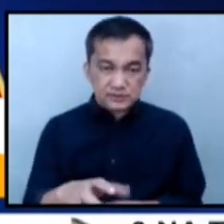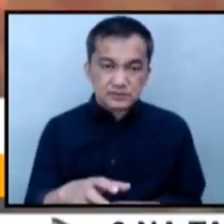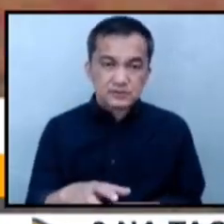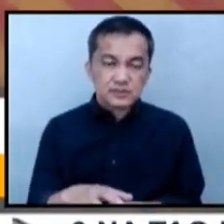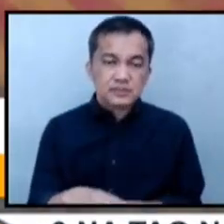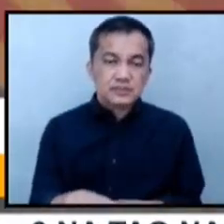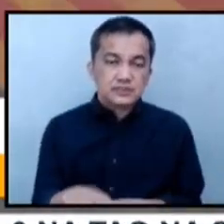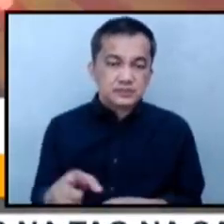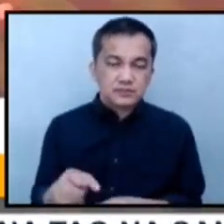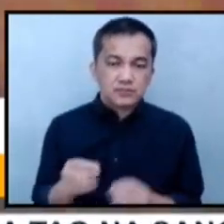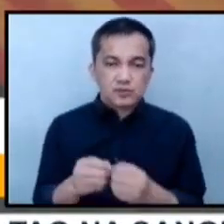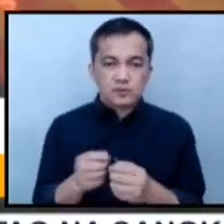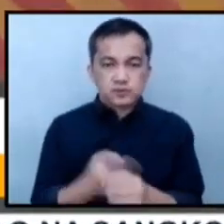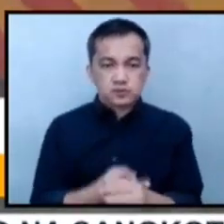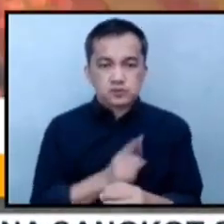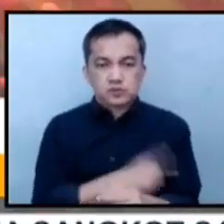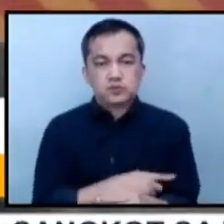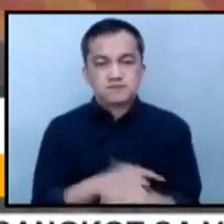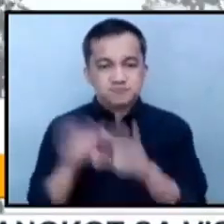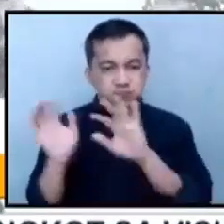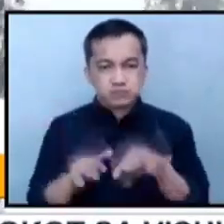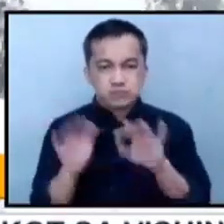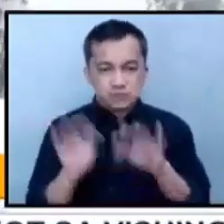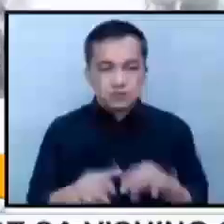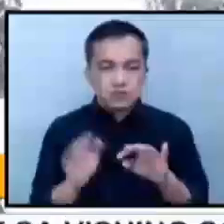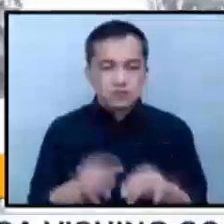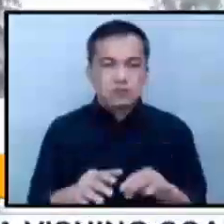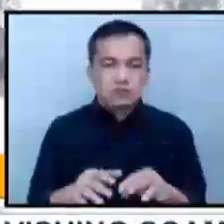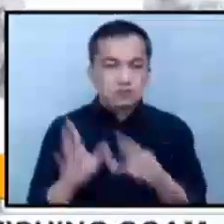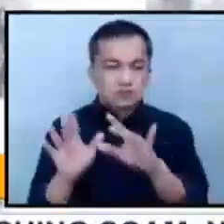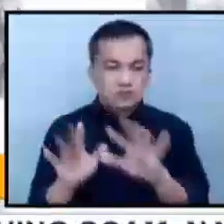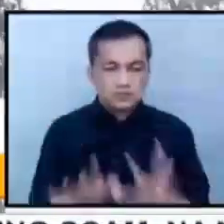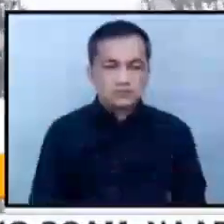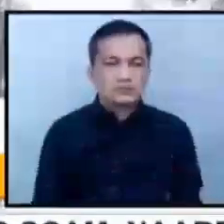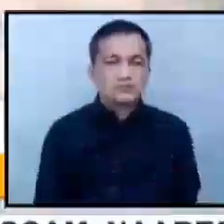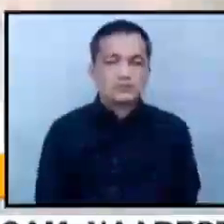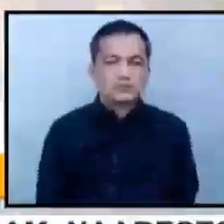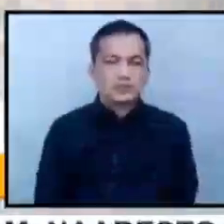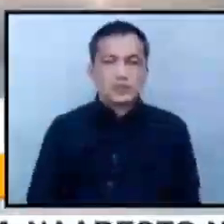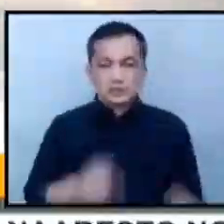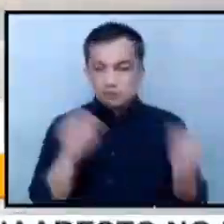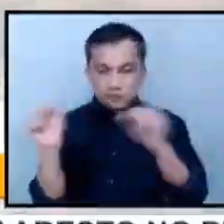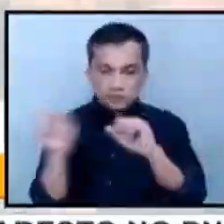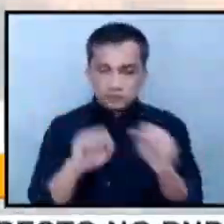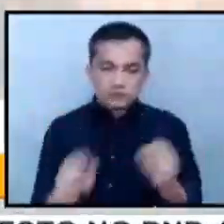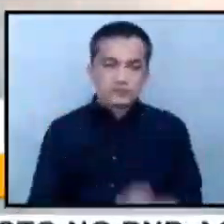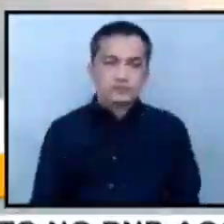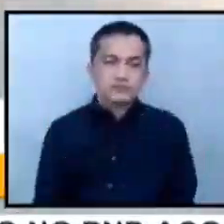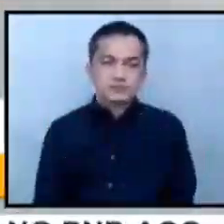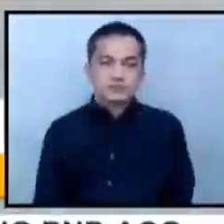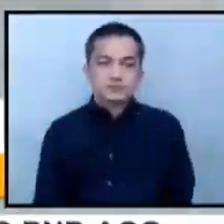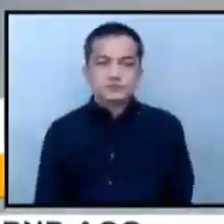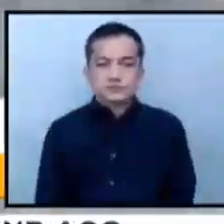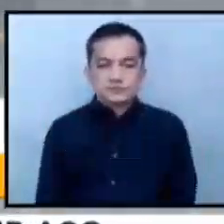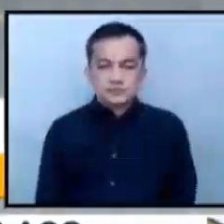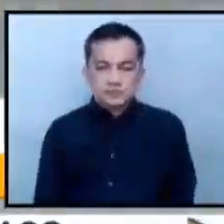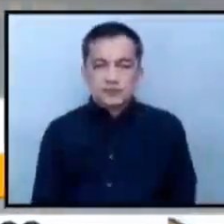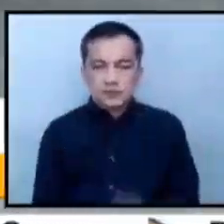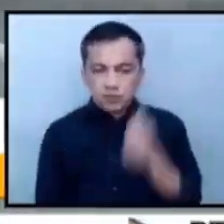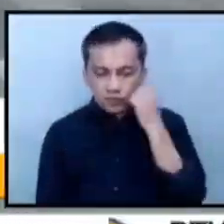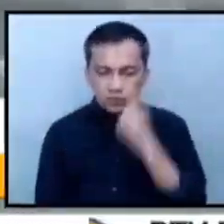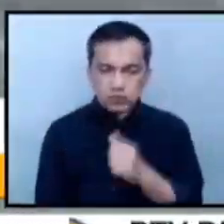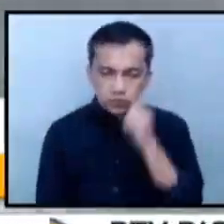Matindi o mabagsik ang mga ulan at bagyo mas napapalit mas